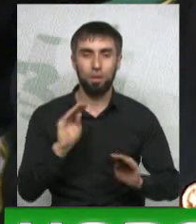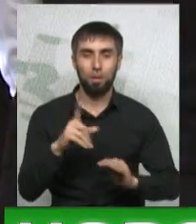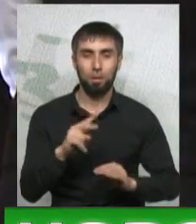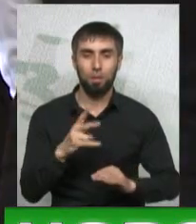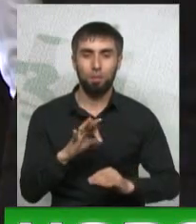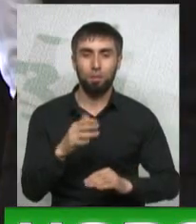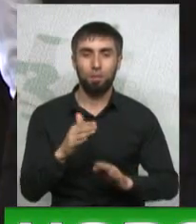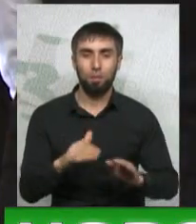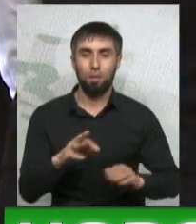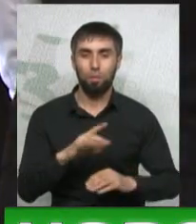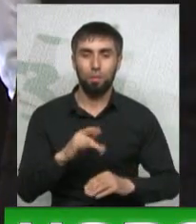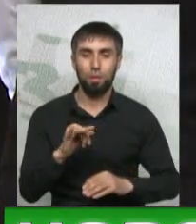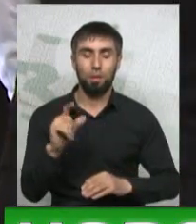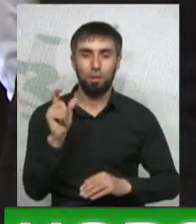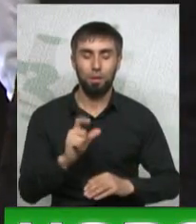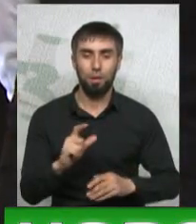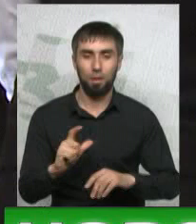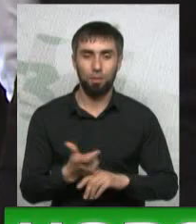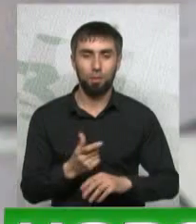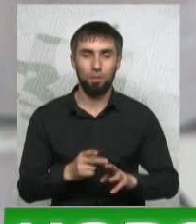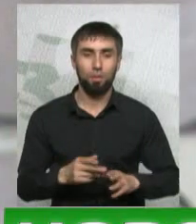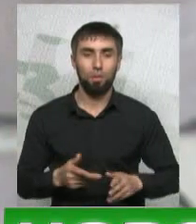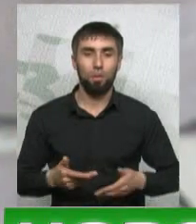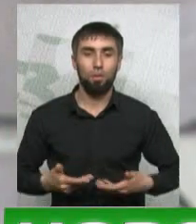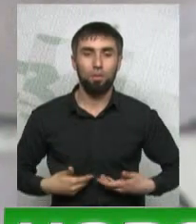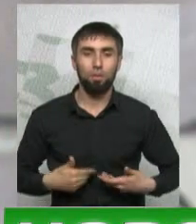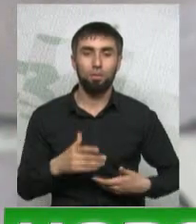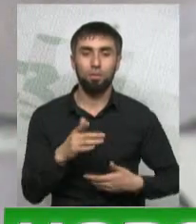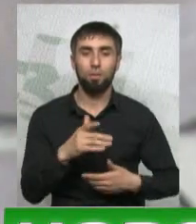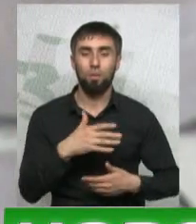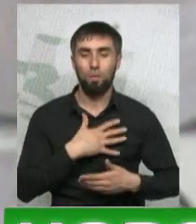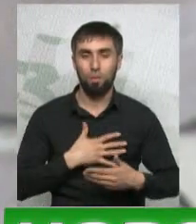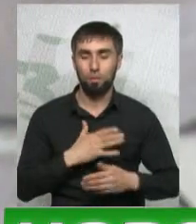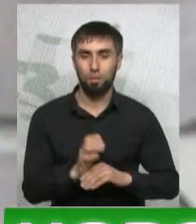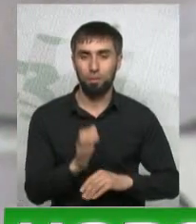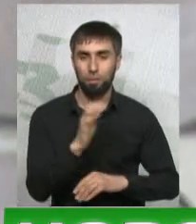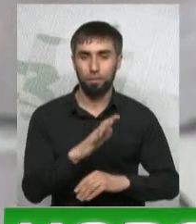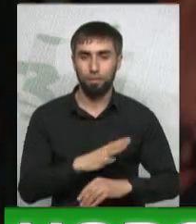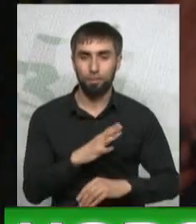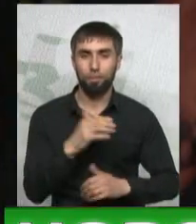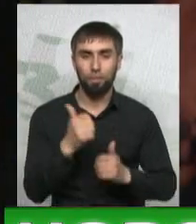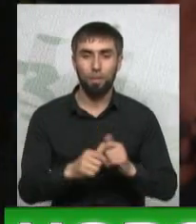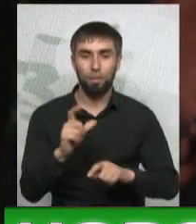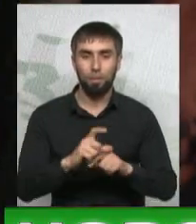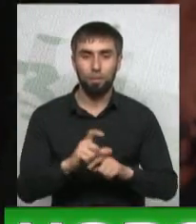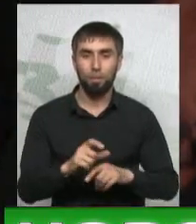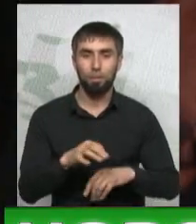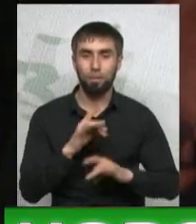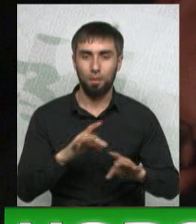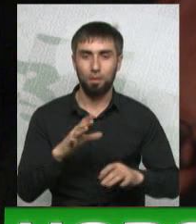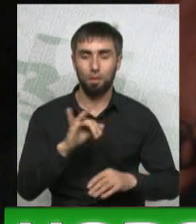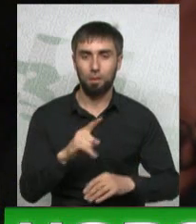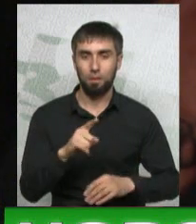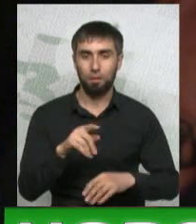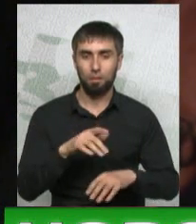в сценических монологах и стихах вновь оживает память о горе, выпавшем на долю депортированных. Каждое слово, доносящееся со